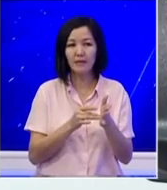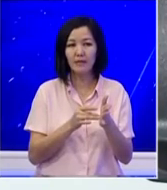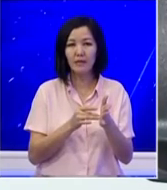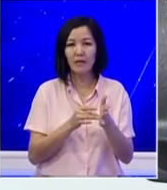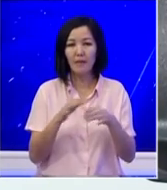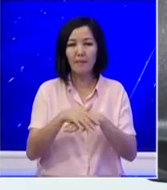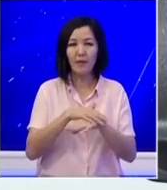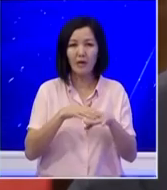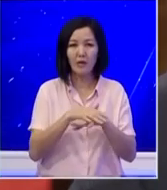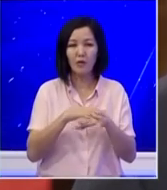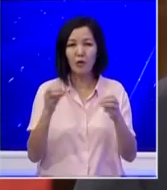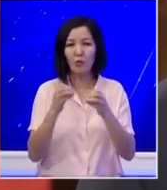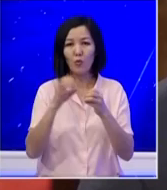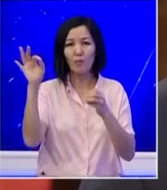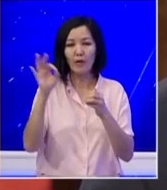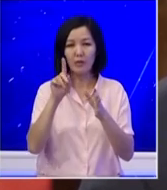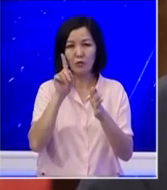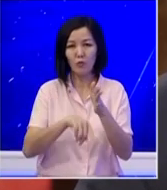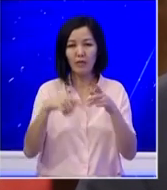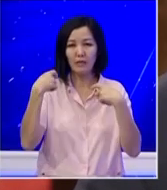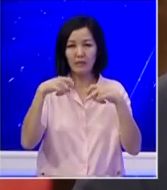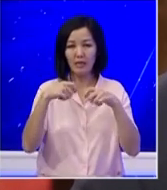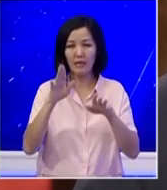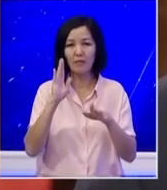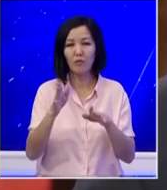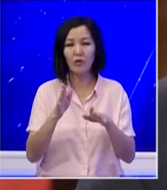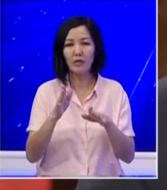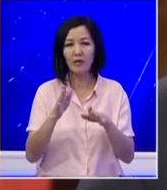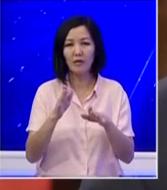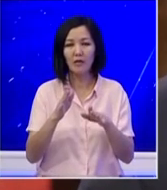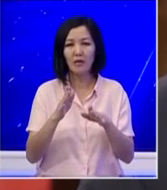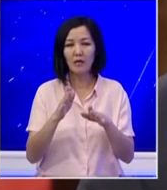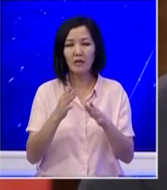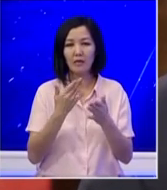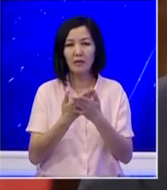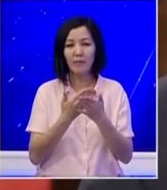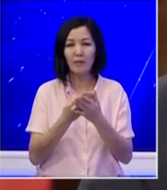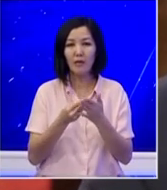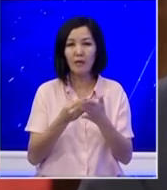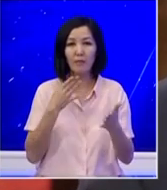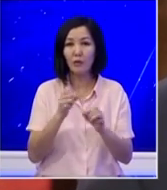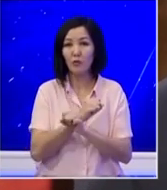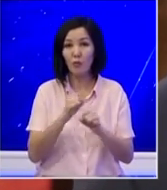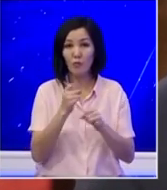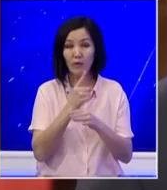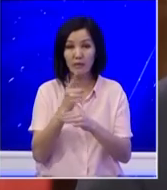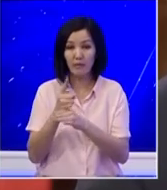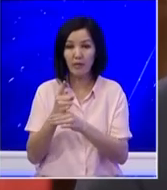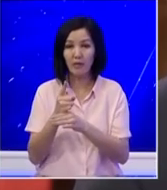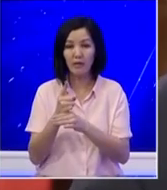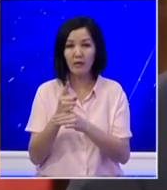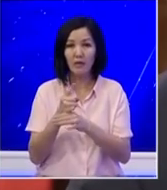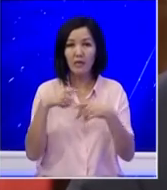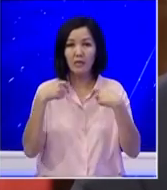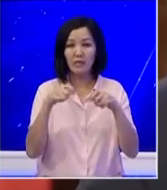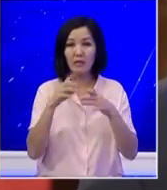рынктан 10% төмен болып сатылады. Пределінден біз жоғары аспауымыз керек. Егер пределінден асса, онда мекеме сататын